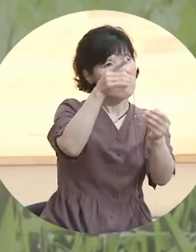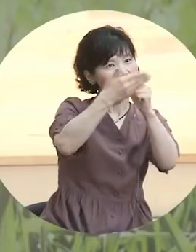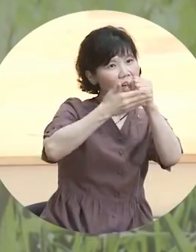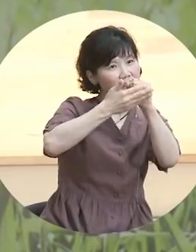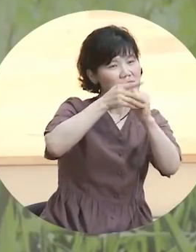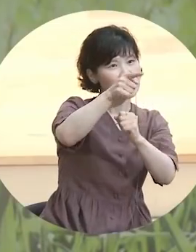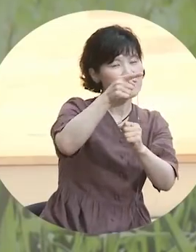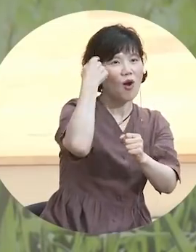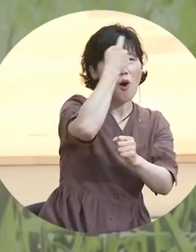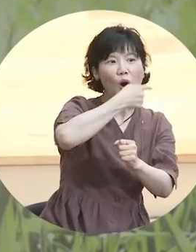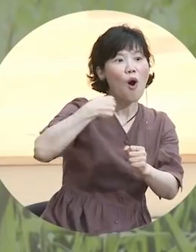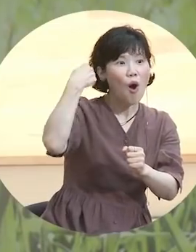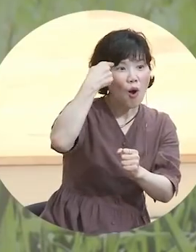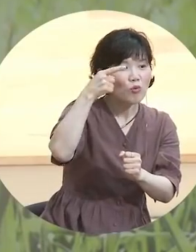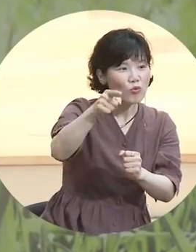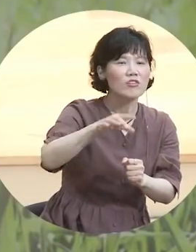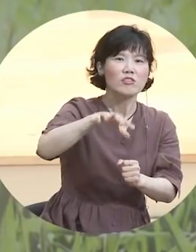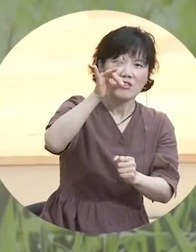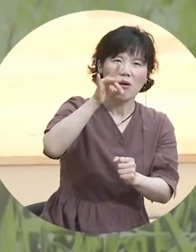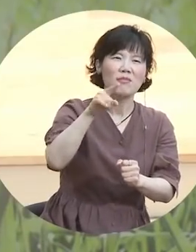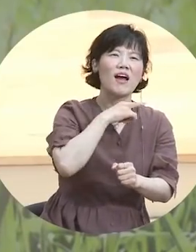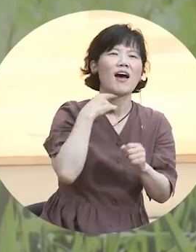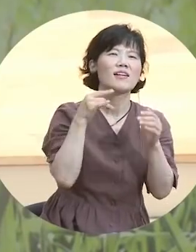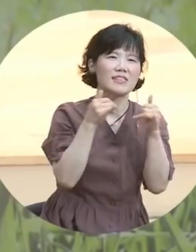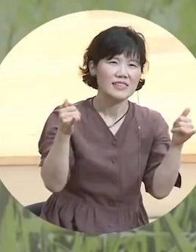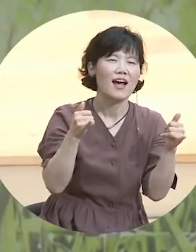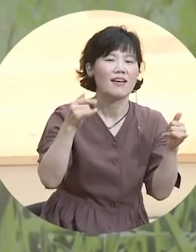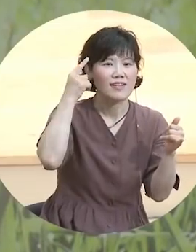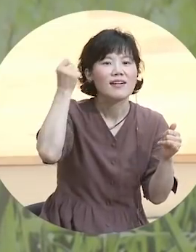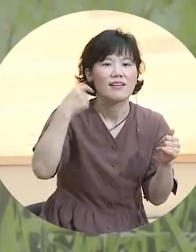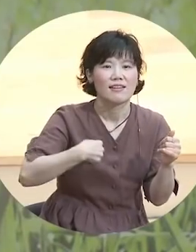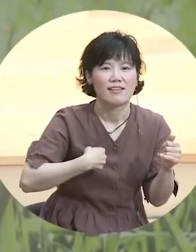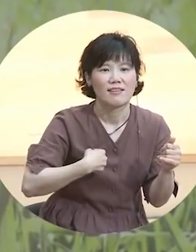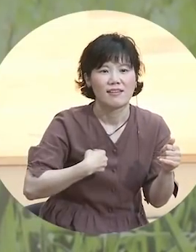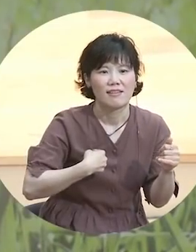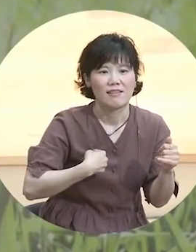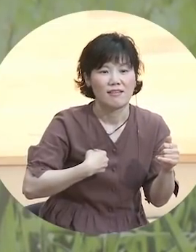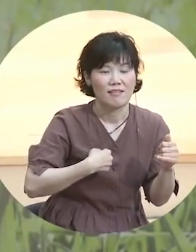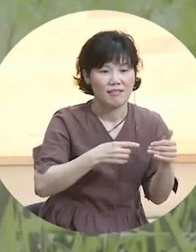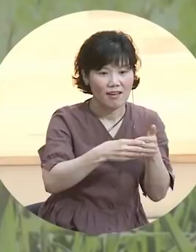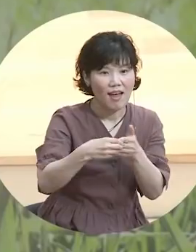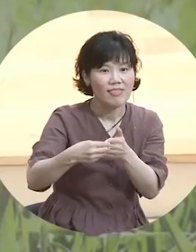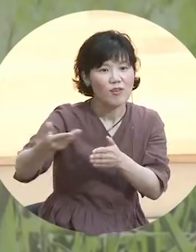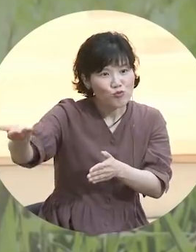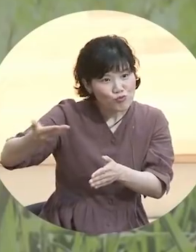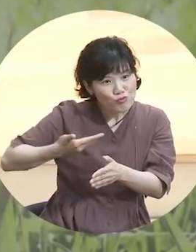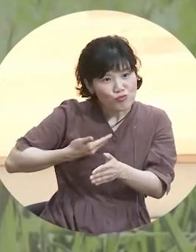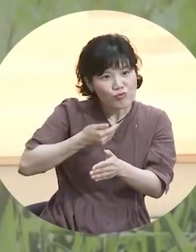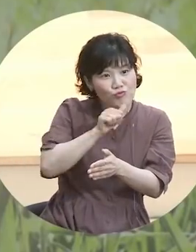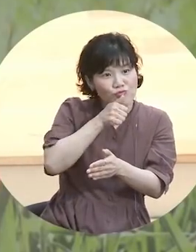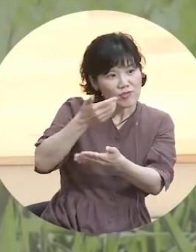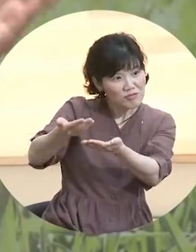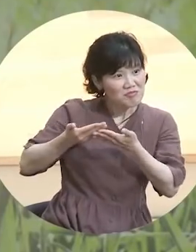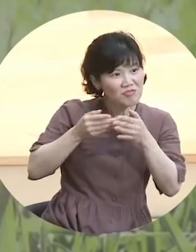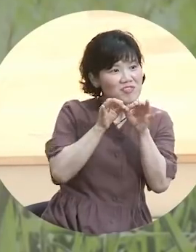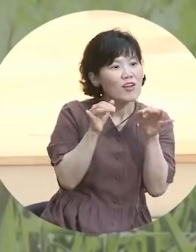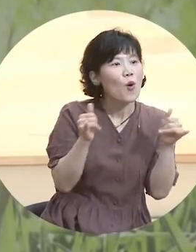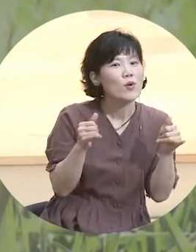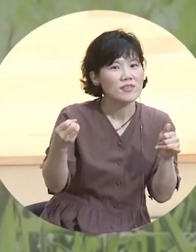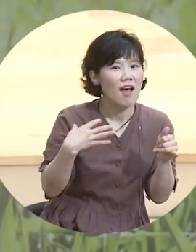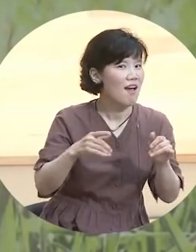사진의 주인공 얼굴들이 처음에는 희생자인 줄 알았죠. 근데 안내하는 선교사님이 아니라는